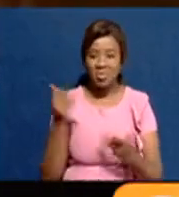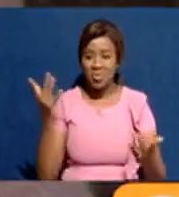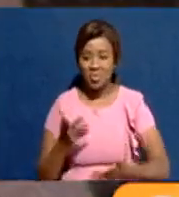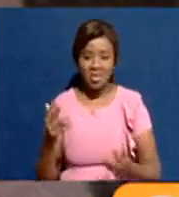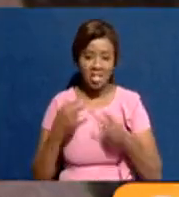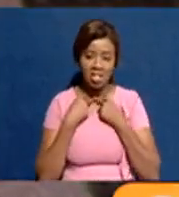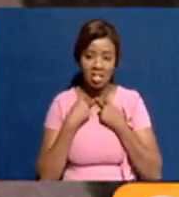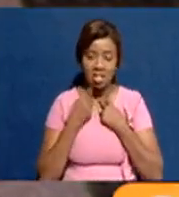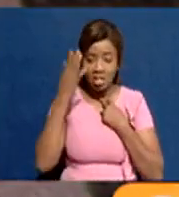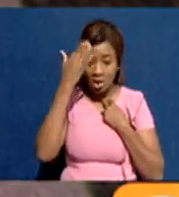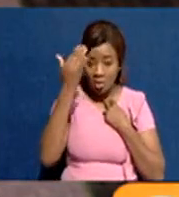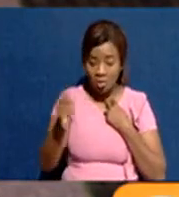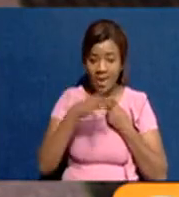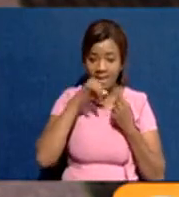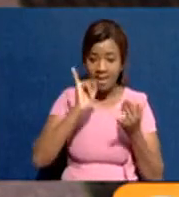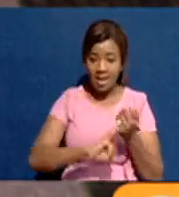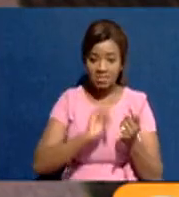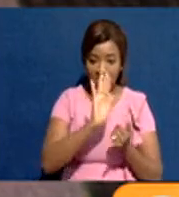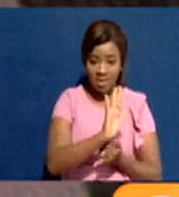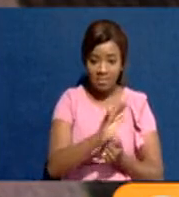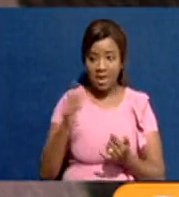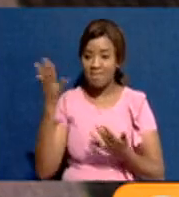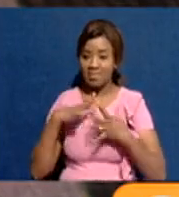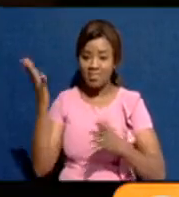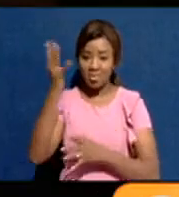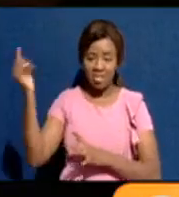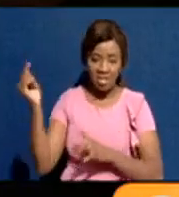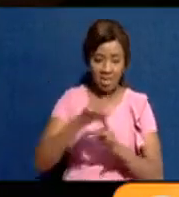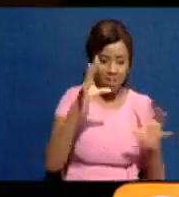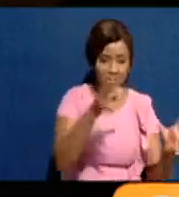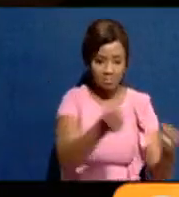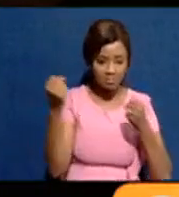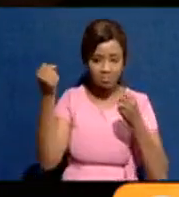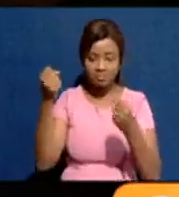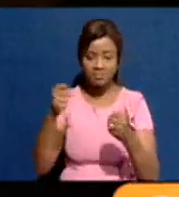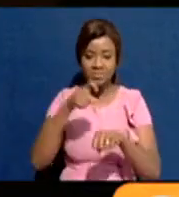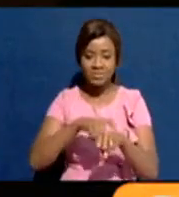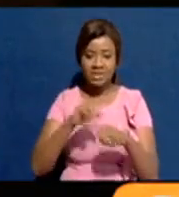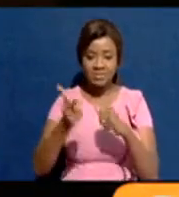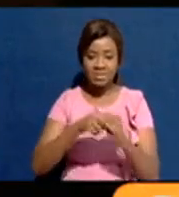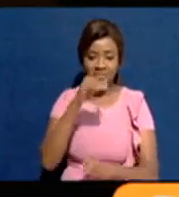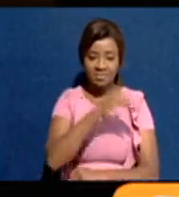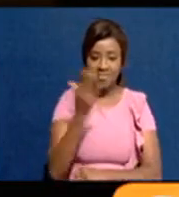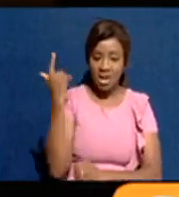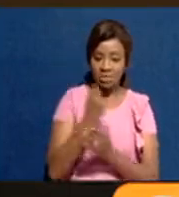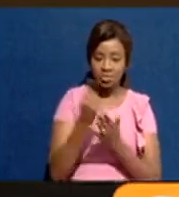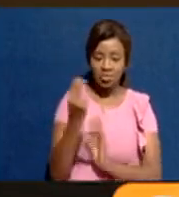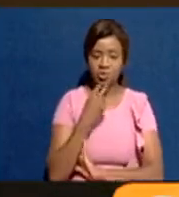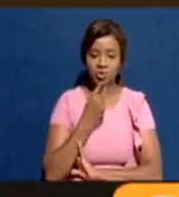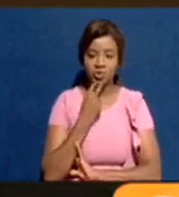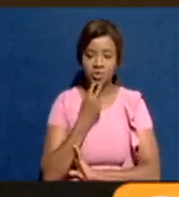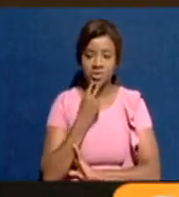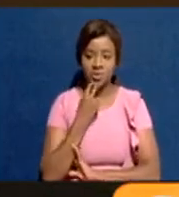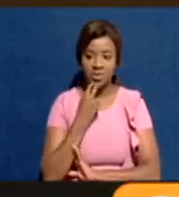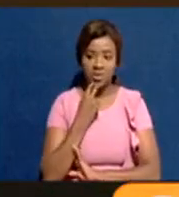Hii ni baada ya mumewe kuchukuliwa na watu wasiojulikana mwendo wa saa moja jioni ya Jumanne iliyopita. Mimi